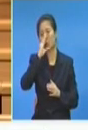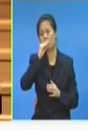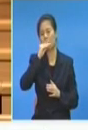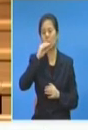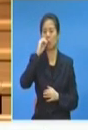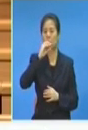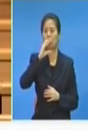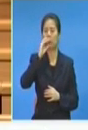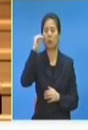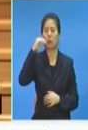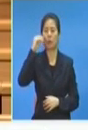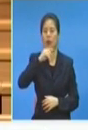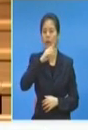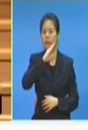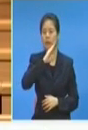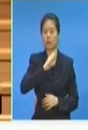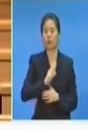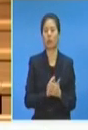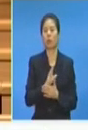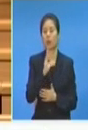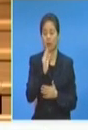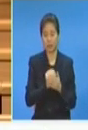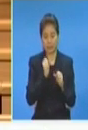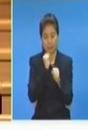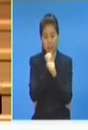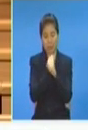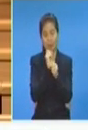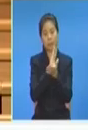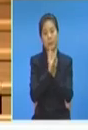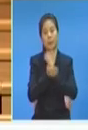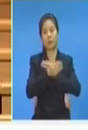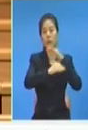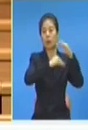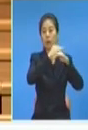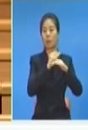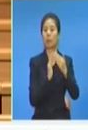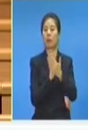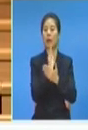เร็จต้องให้เป็นพรรคการเมืองของประชาชน